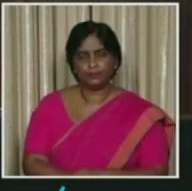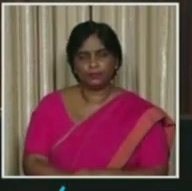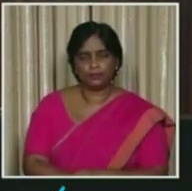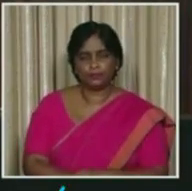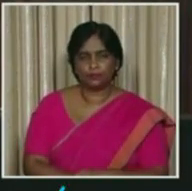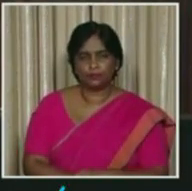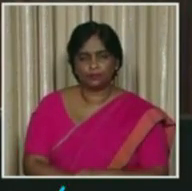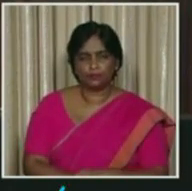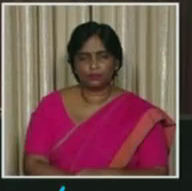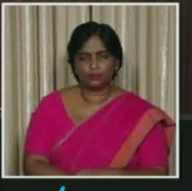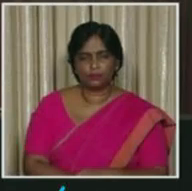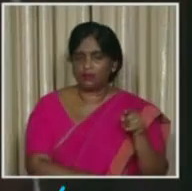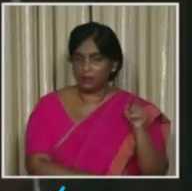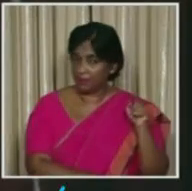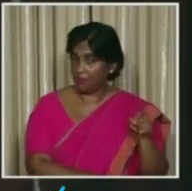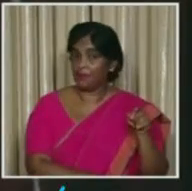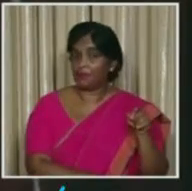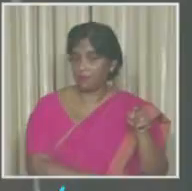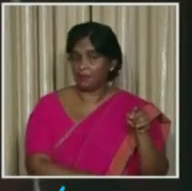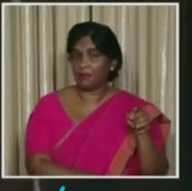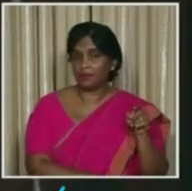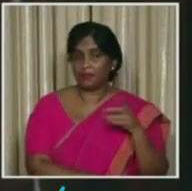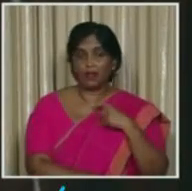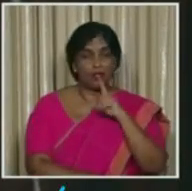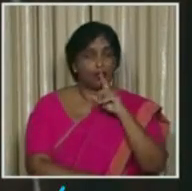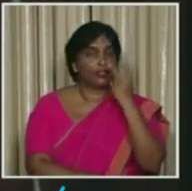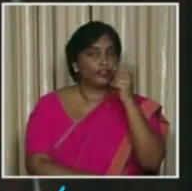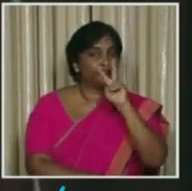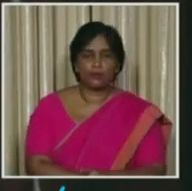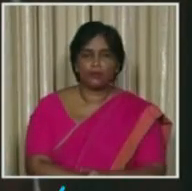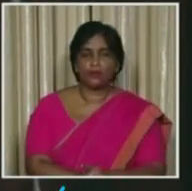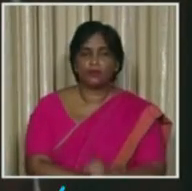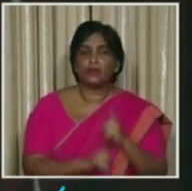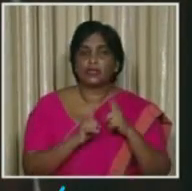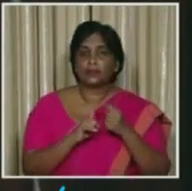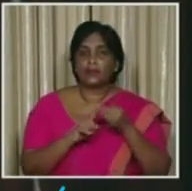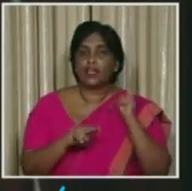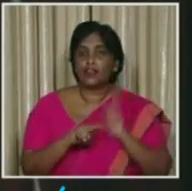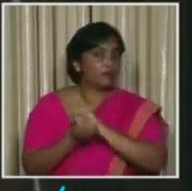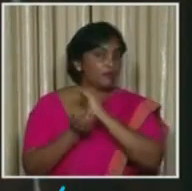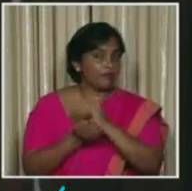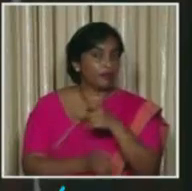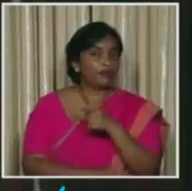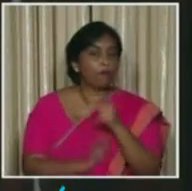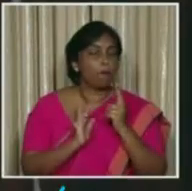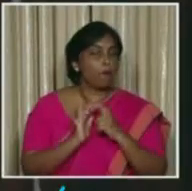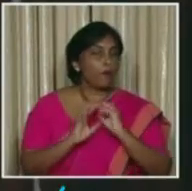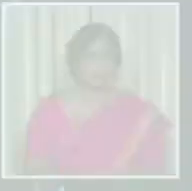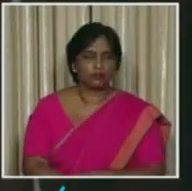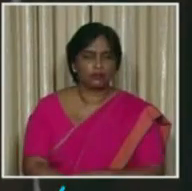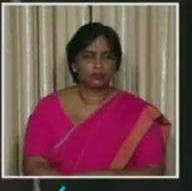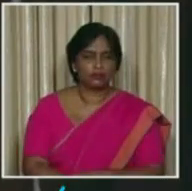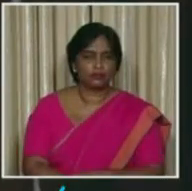Question number 6, Honorable Givin Tukumaratunga. මම ඇහුවේ 2022 වසරට EPFR මුදලට ගෙවපු පොලි ප්‍රතිශතය